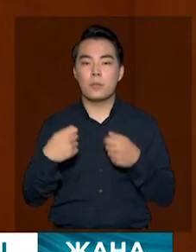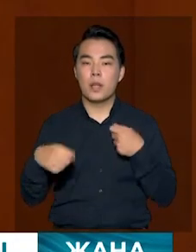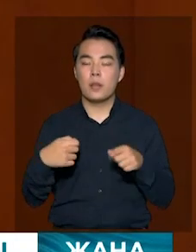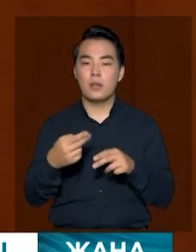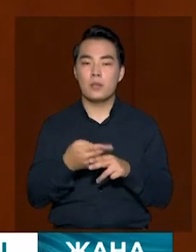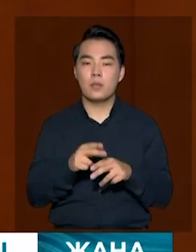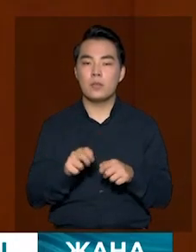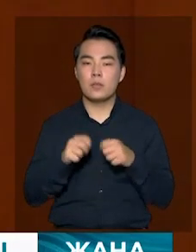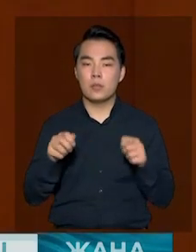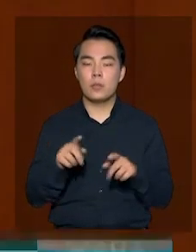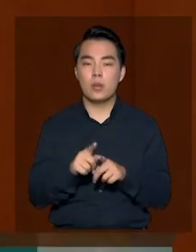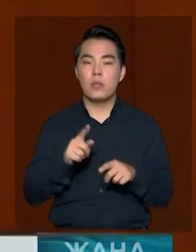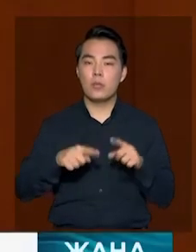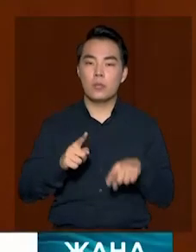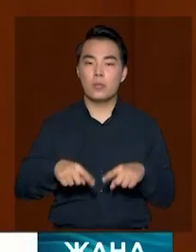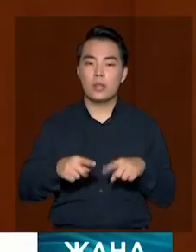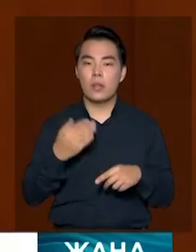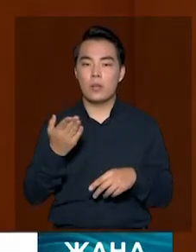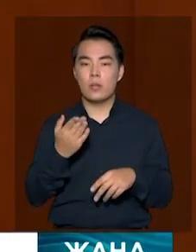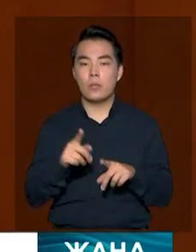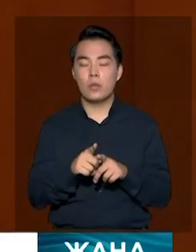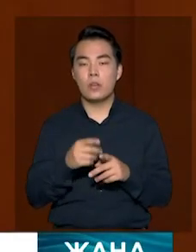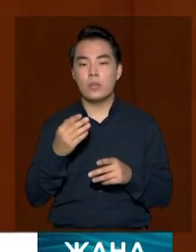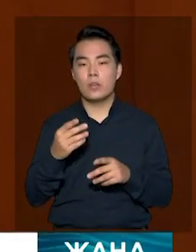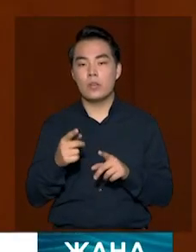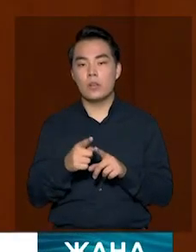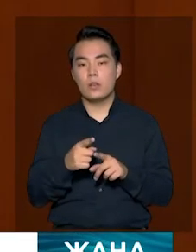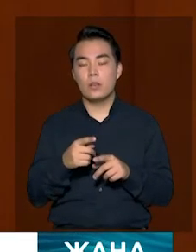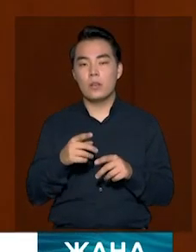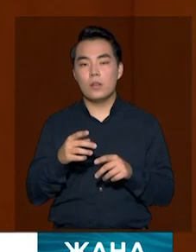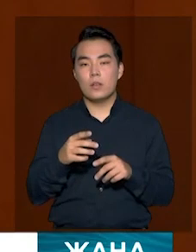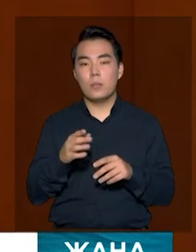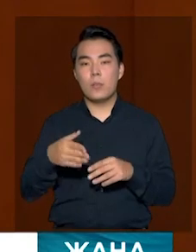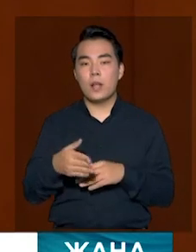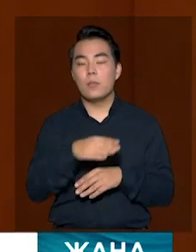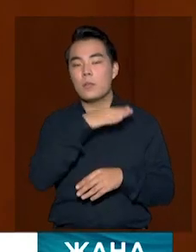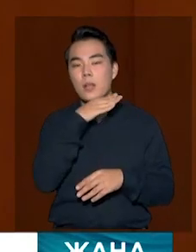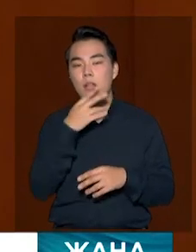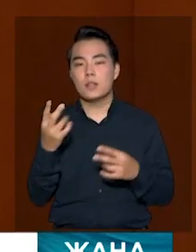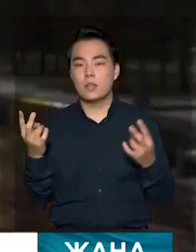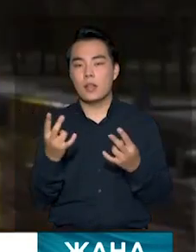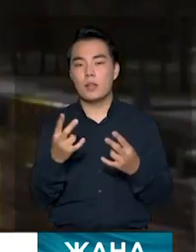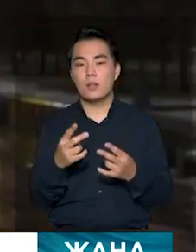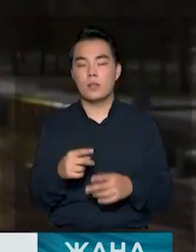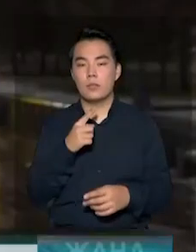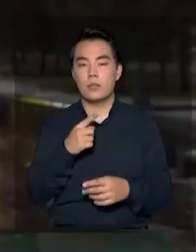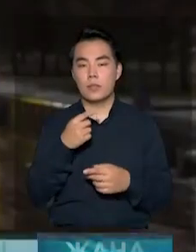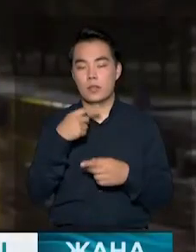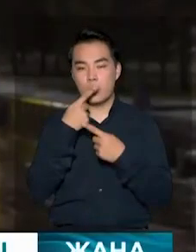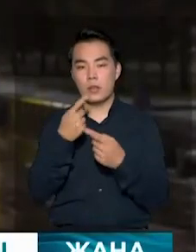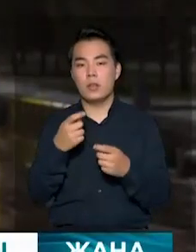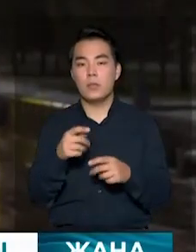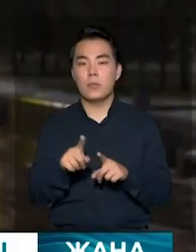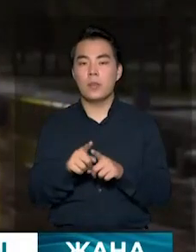көзделген. Отандық балық өсірушілер осы іспен айналысуы қажет. Яғни рационда балық етінің болуы маңызды фактор. Үкімет